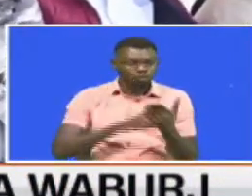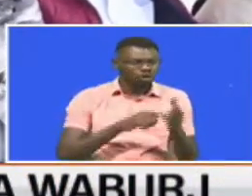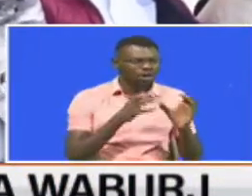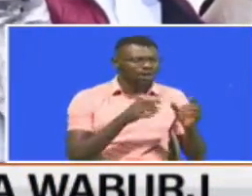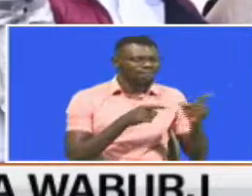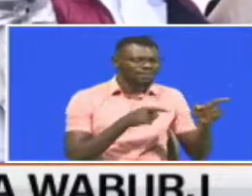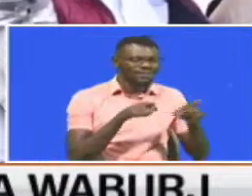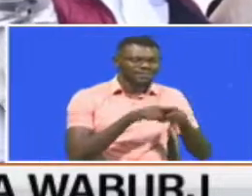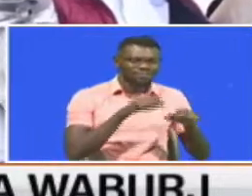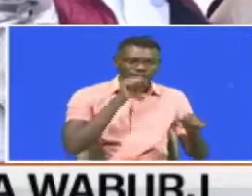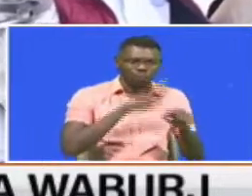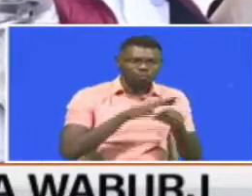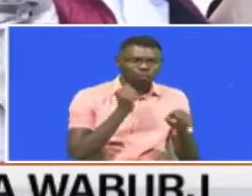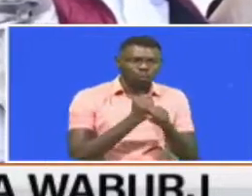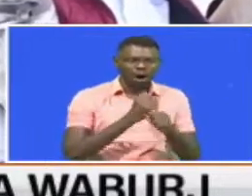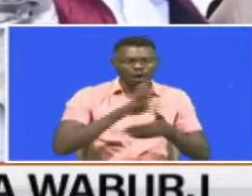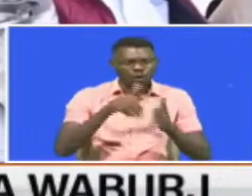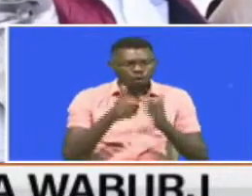kila mmoja.